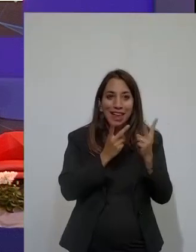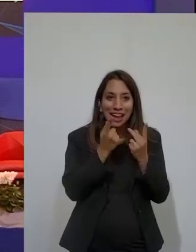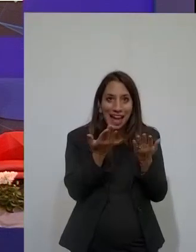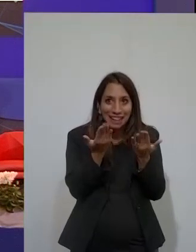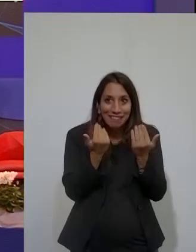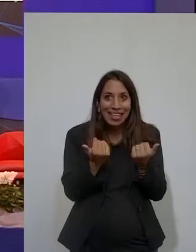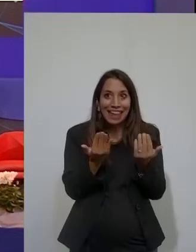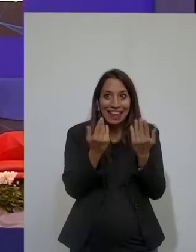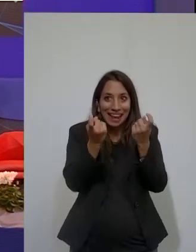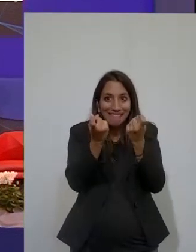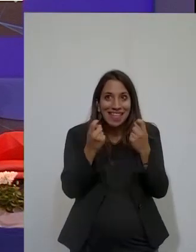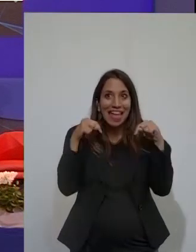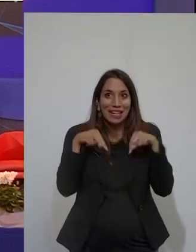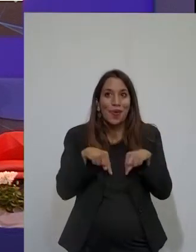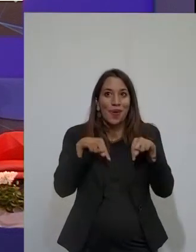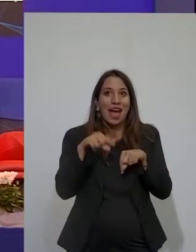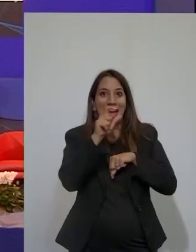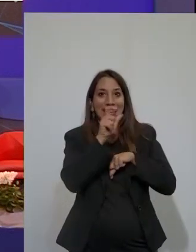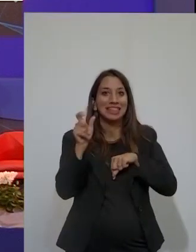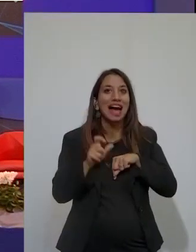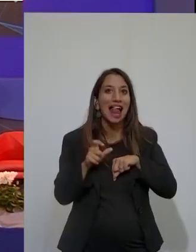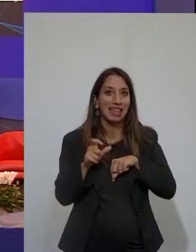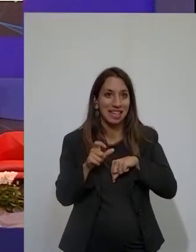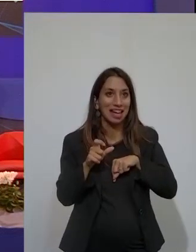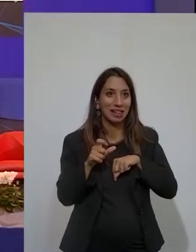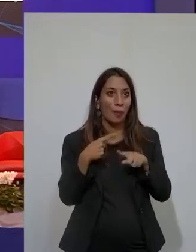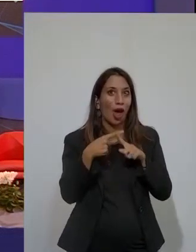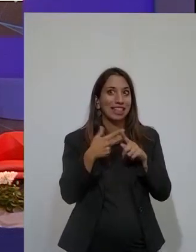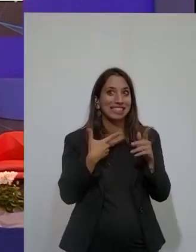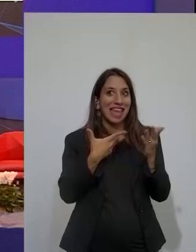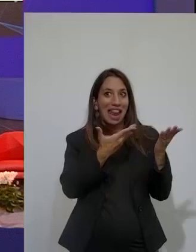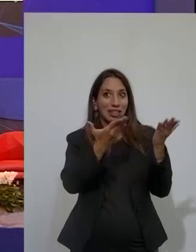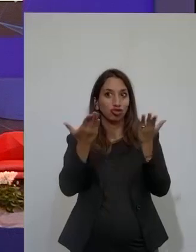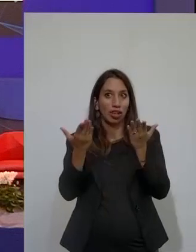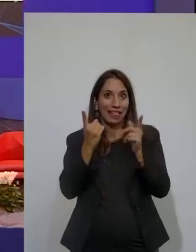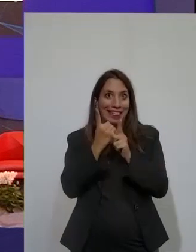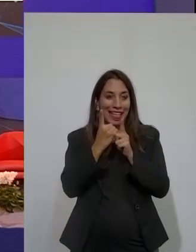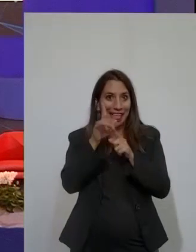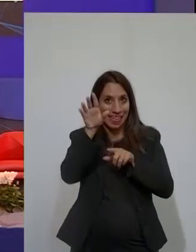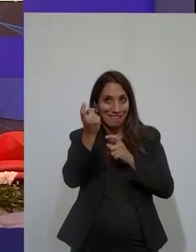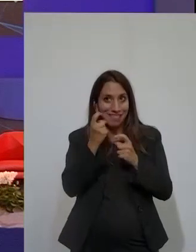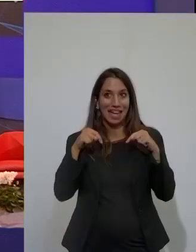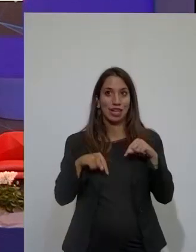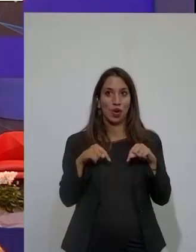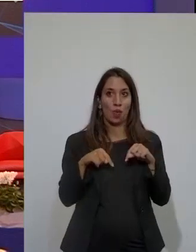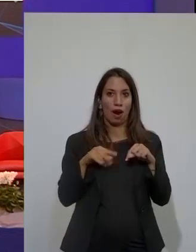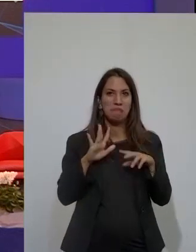da noi in Italia. Vediamo anche chi sono